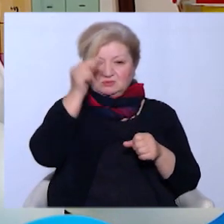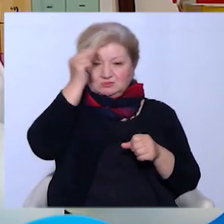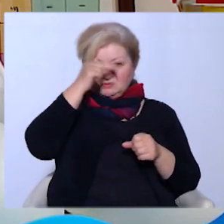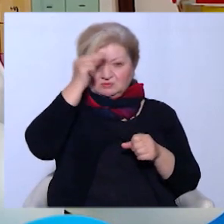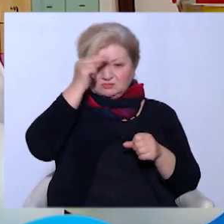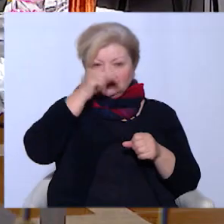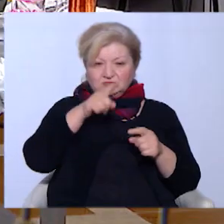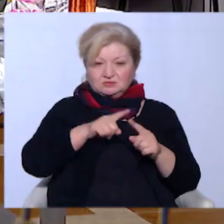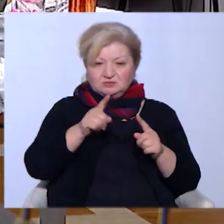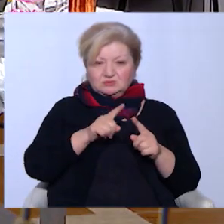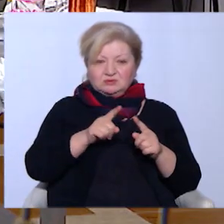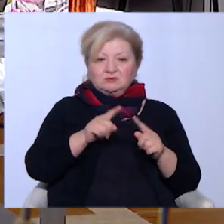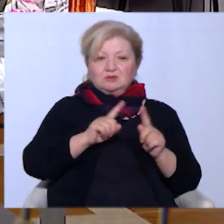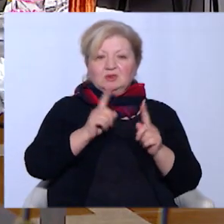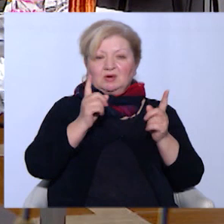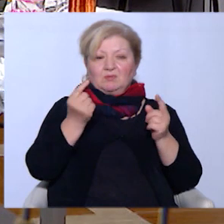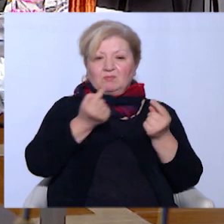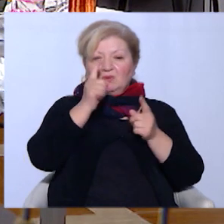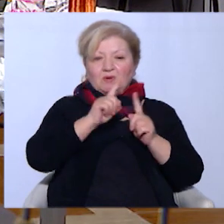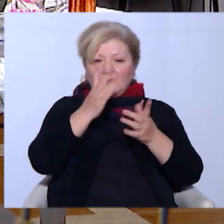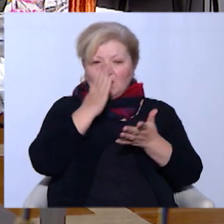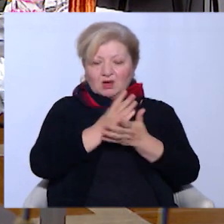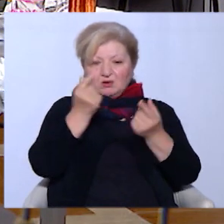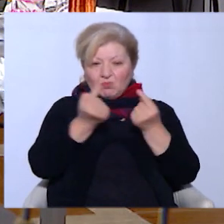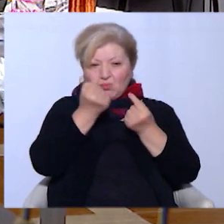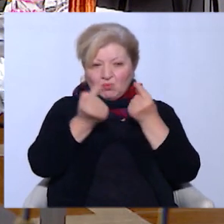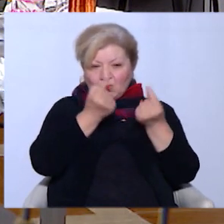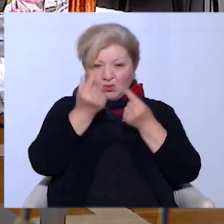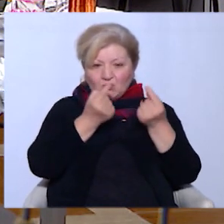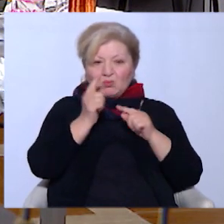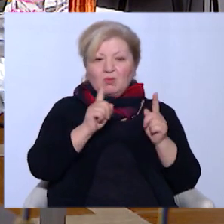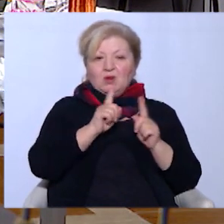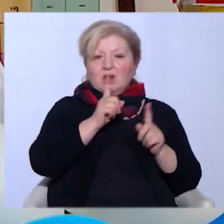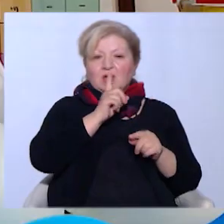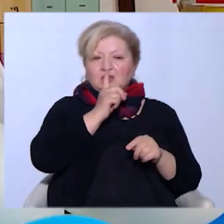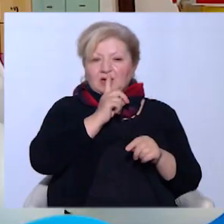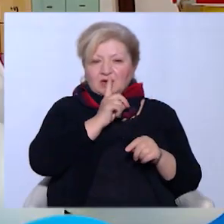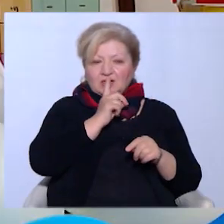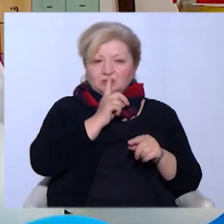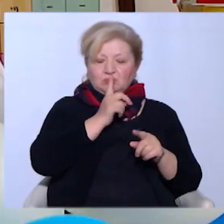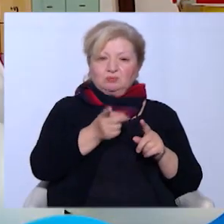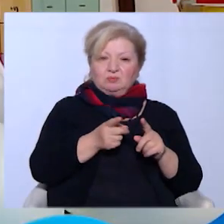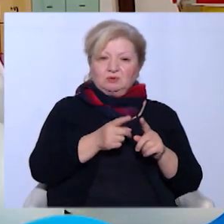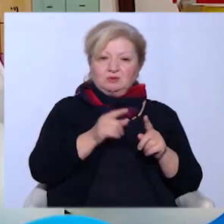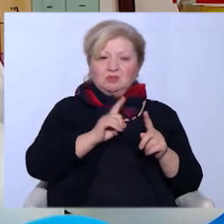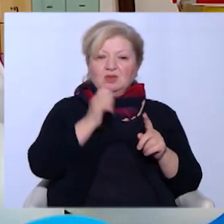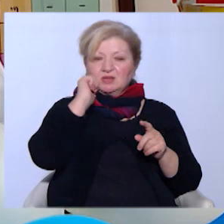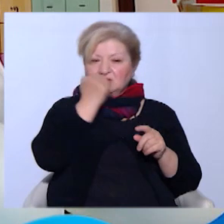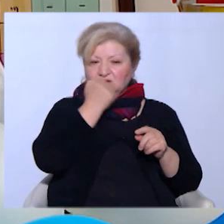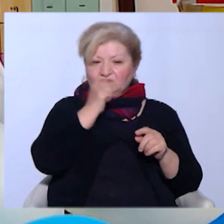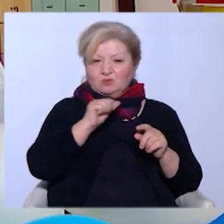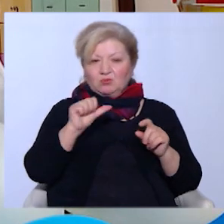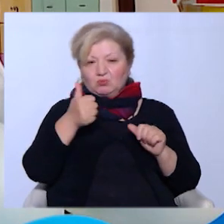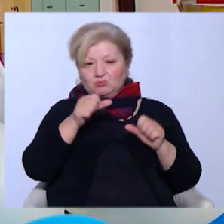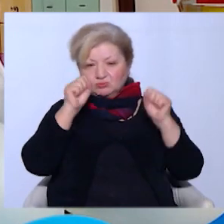შენთან ერთად. ეს იყო შესასწავლი მასალა. რა არის მოლეკულა, ატომი, ქიმიური